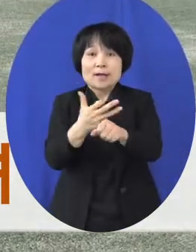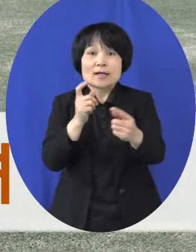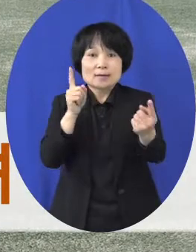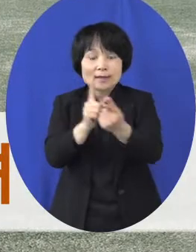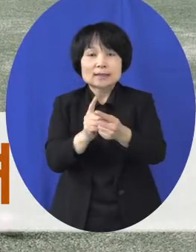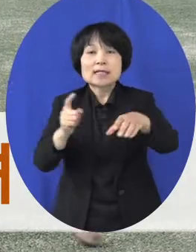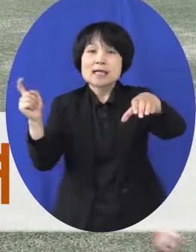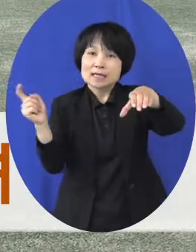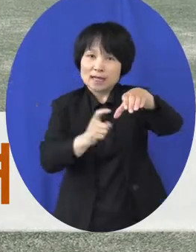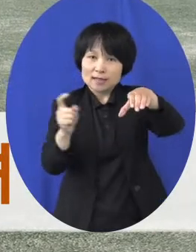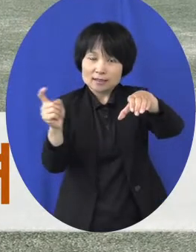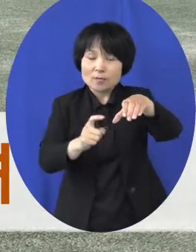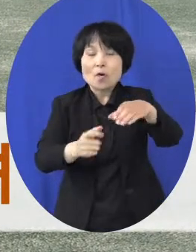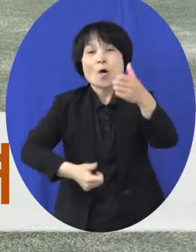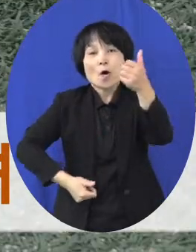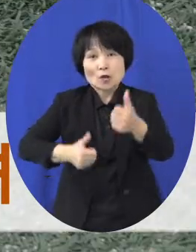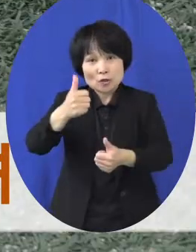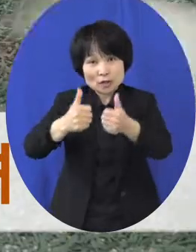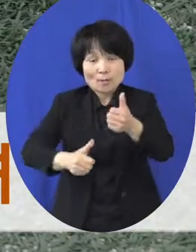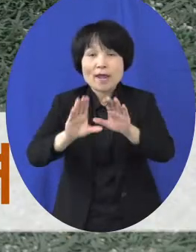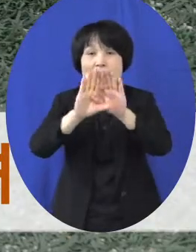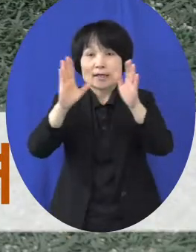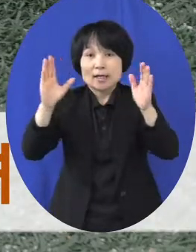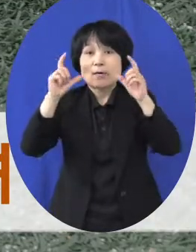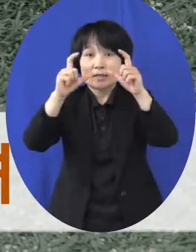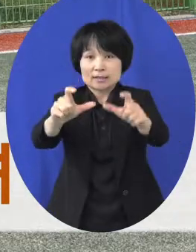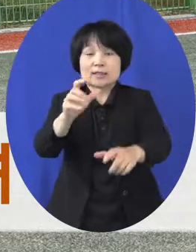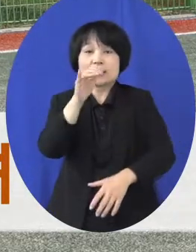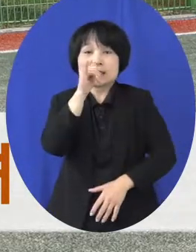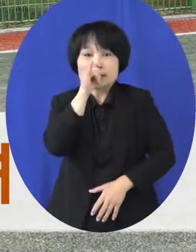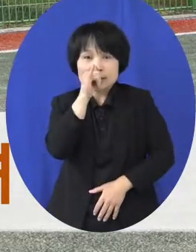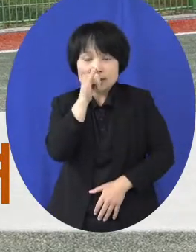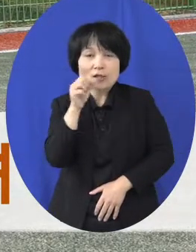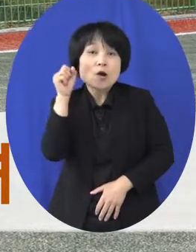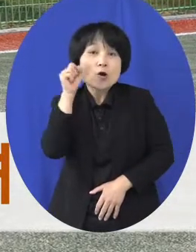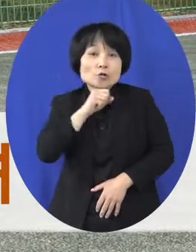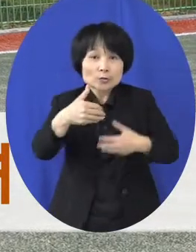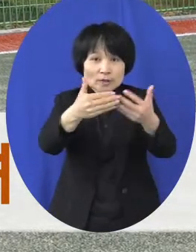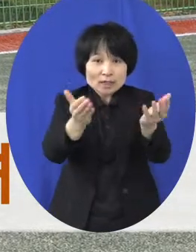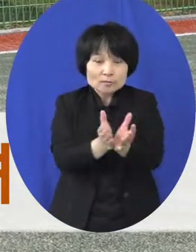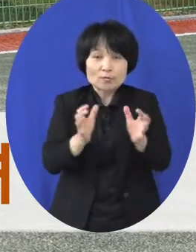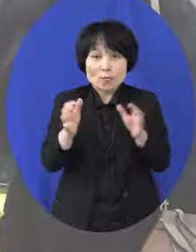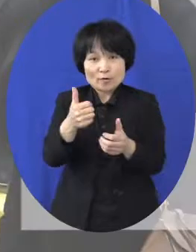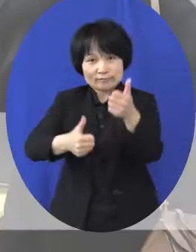게이트볼협회 장기 게이트볼 대회 개회식이 열려 동호인들이 실력을 겨뤘습니다.